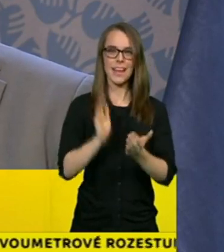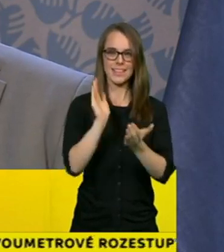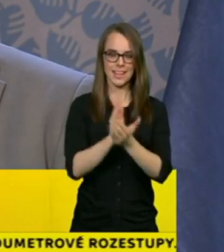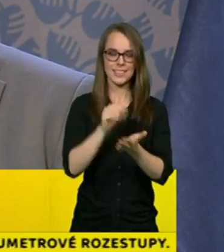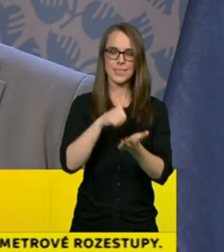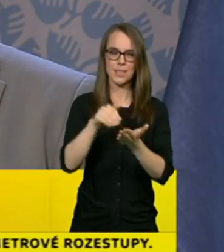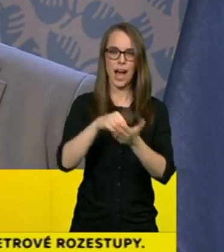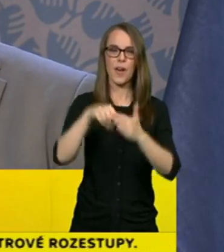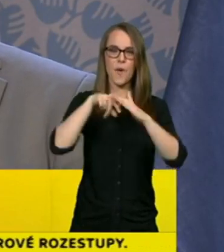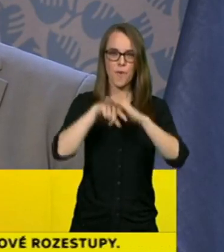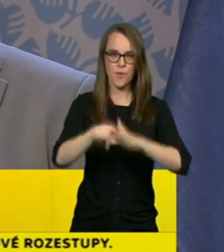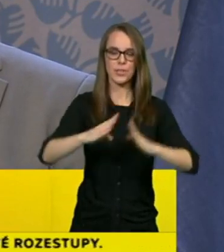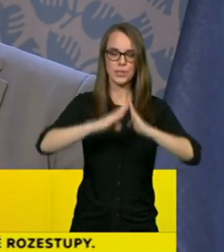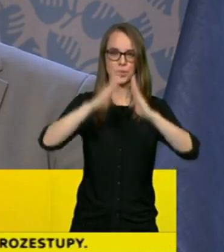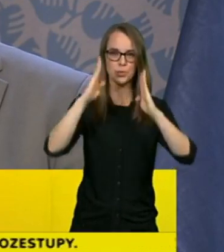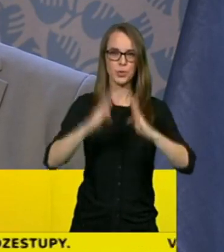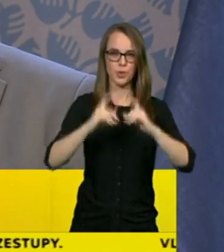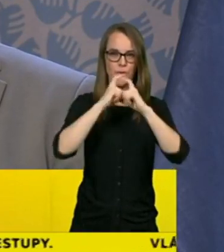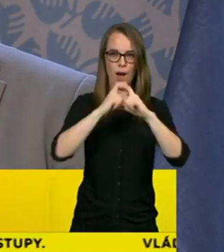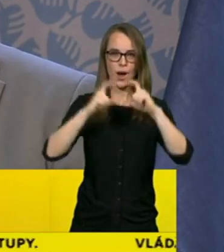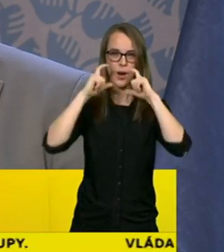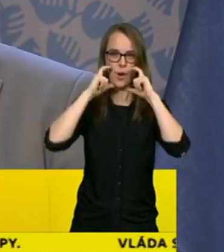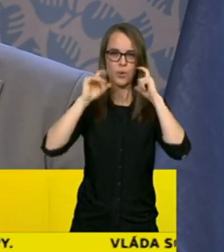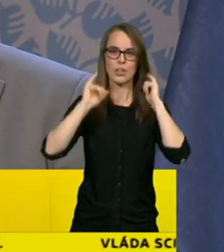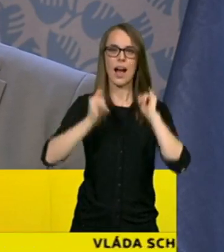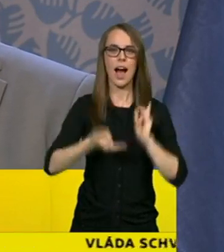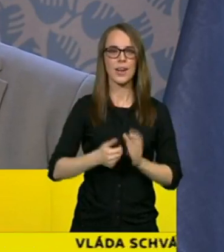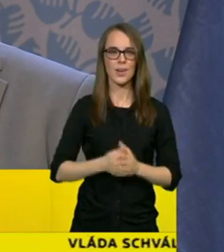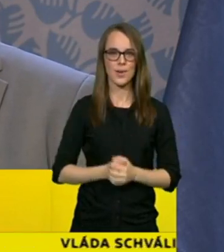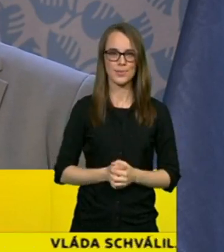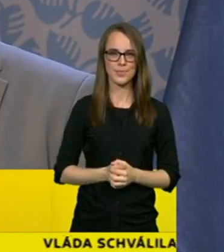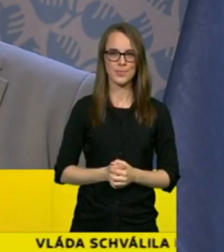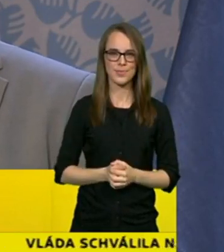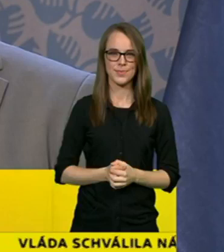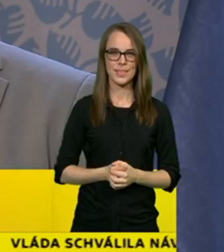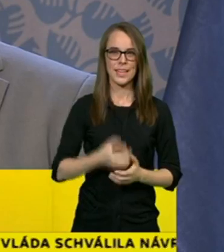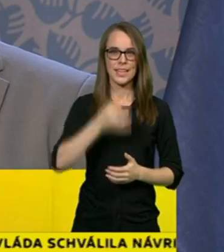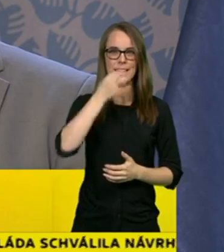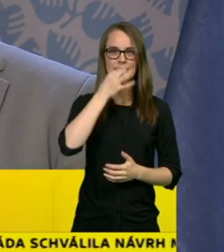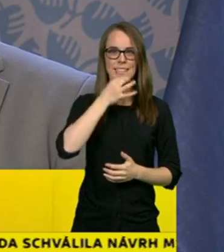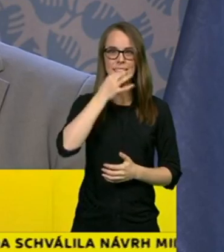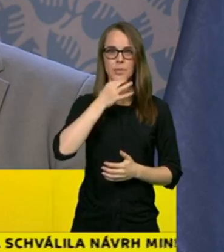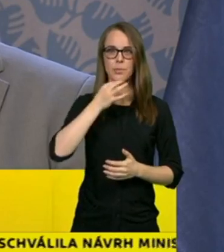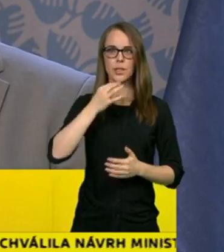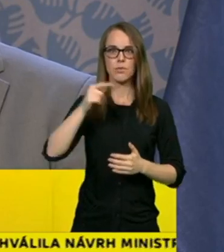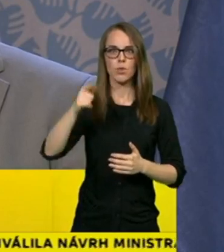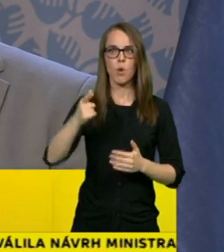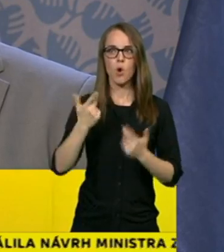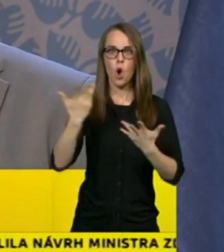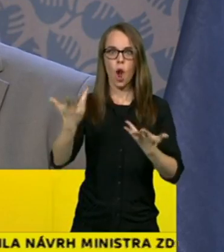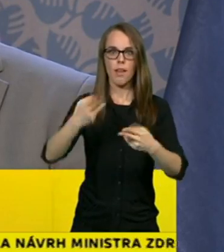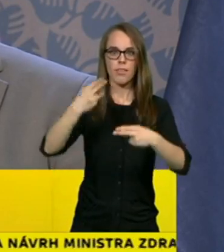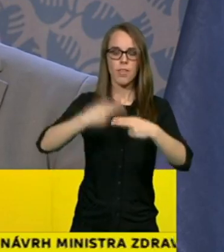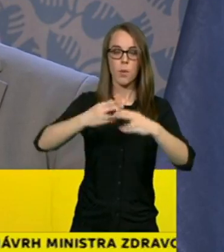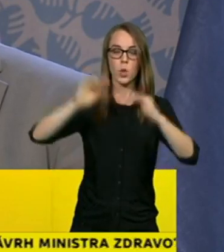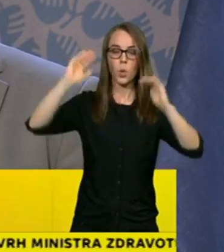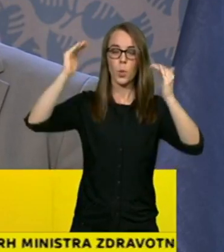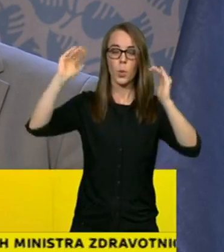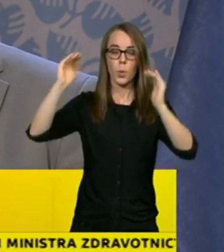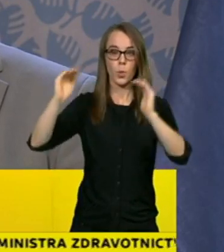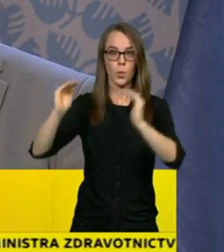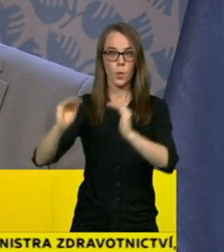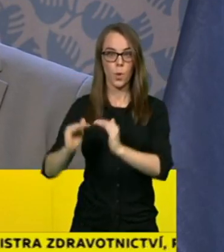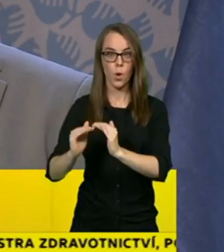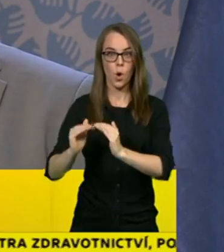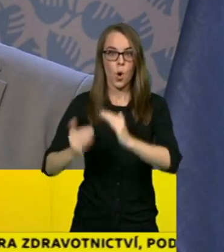prostorech budeme muset vydržet. Pokud ta křivka spadne opravdu na hodnoty blízké nule, tak